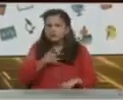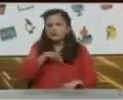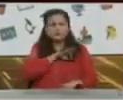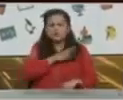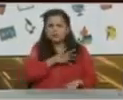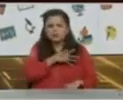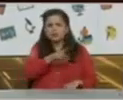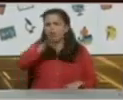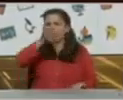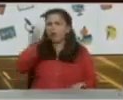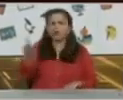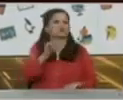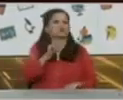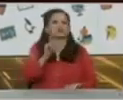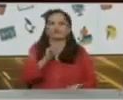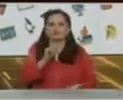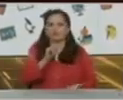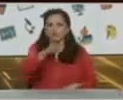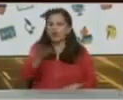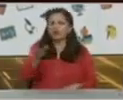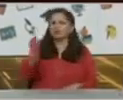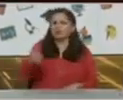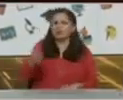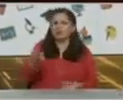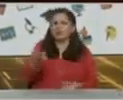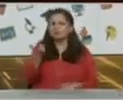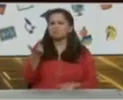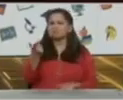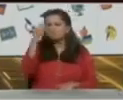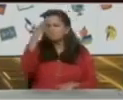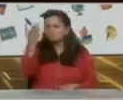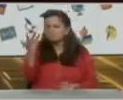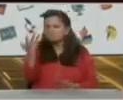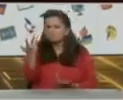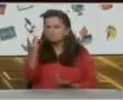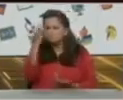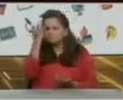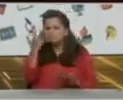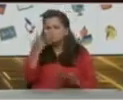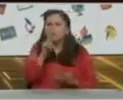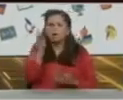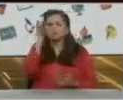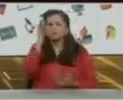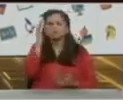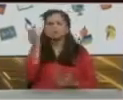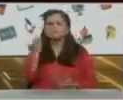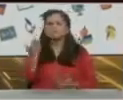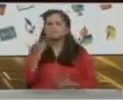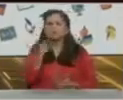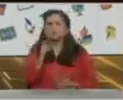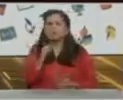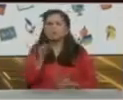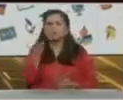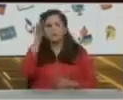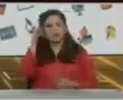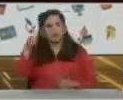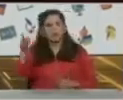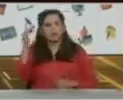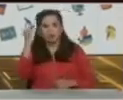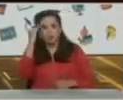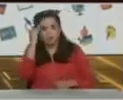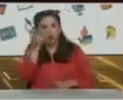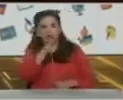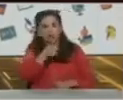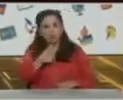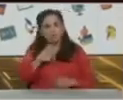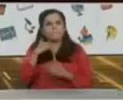तो उसको डांटिए मत, टोकिए मत, बस सुनते रहिए। सुनते समय उसको लगना चाहिए कि आप उसको